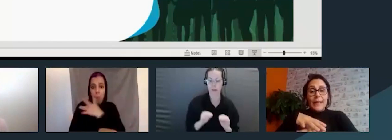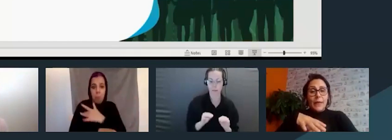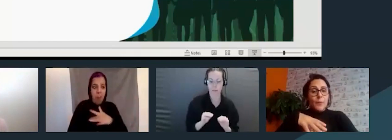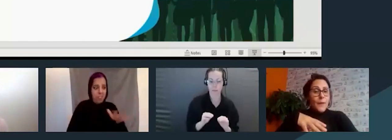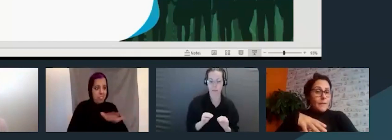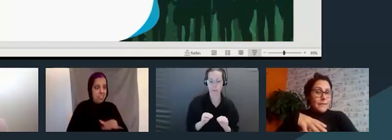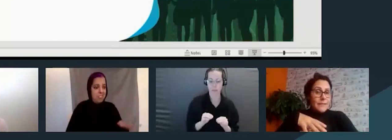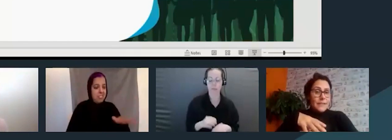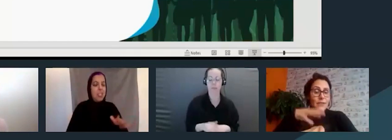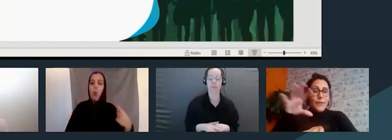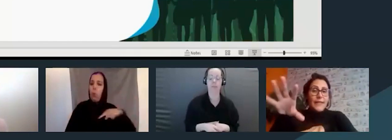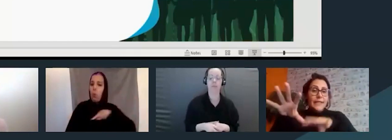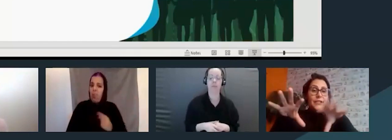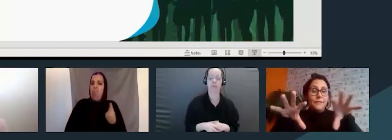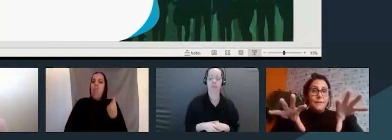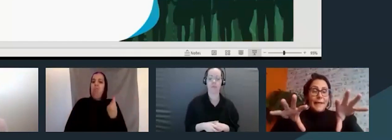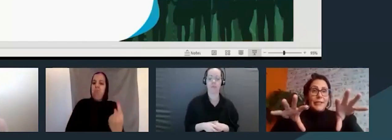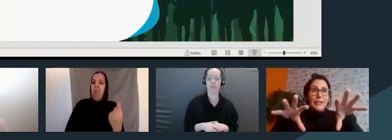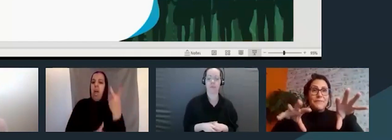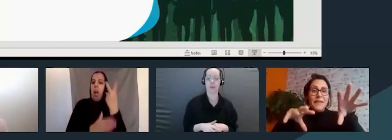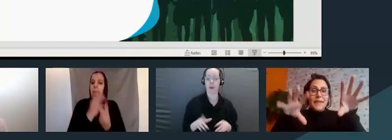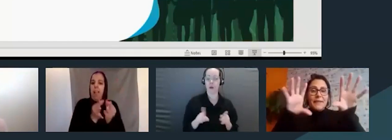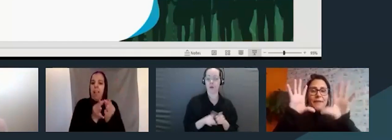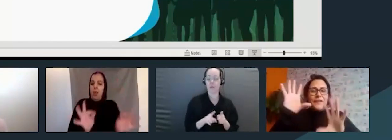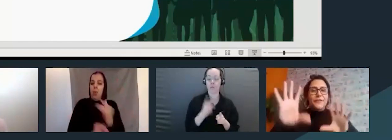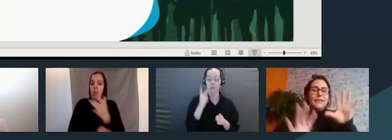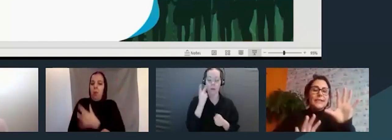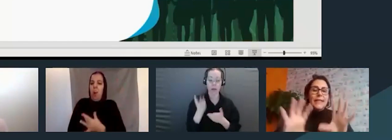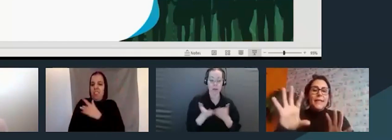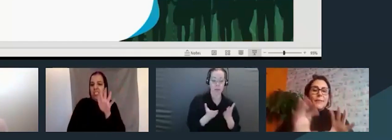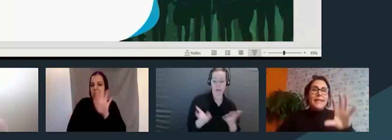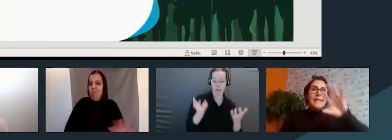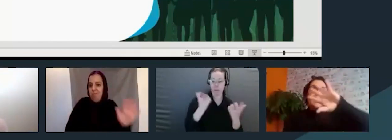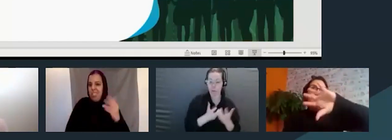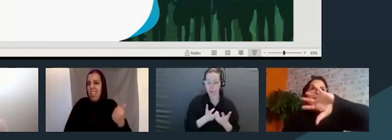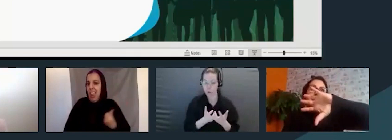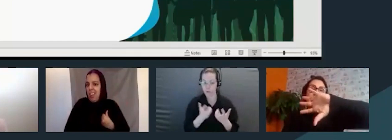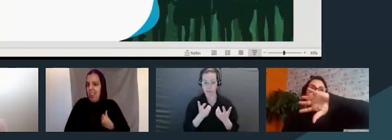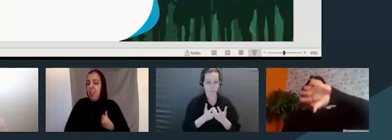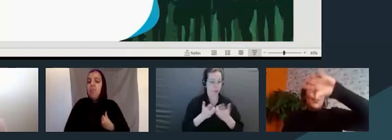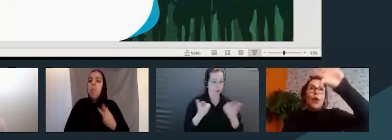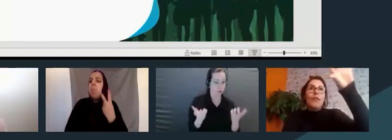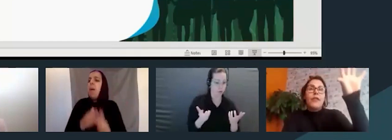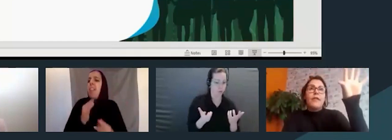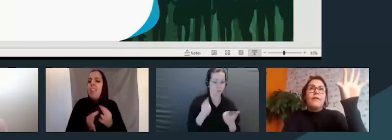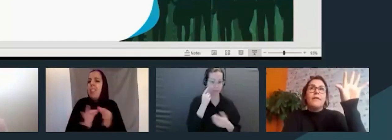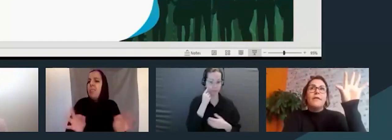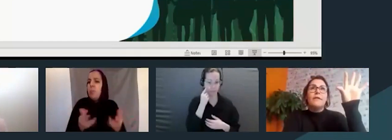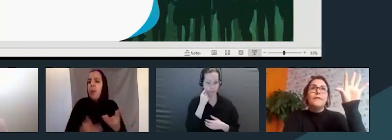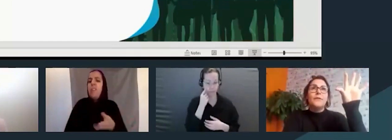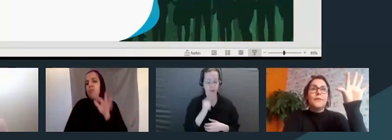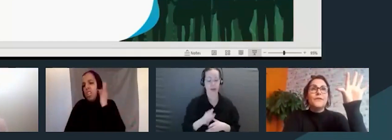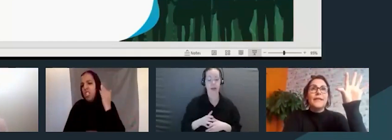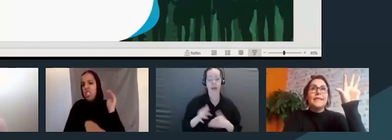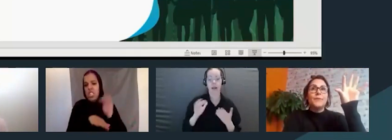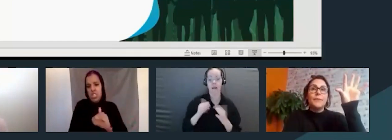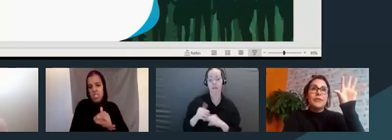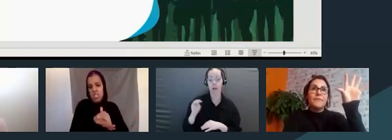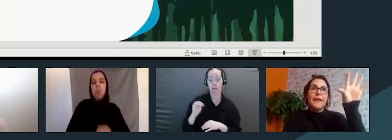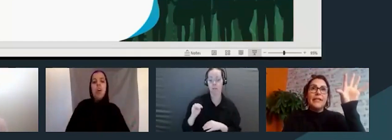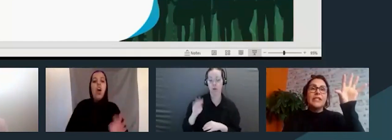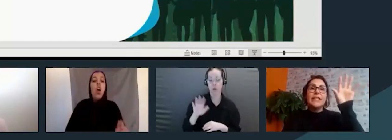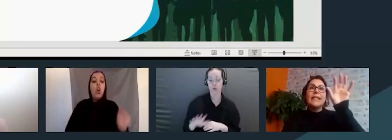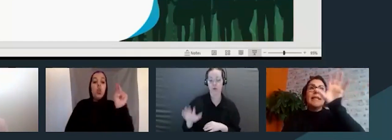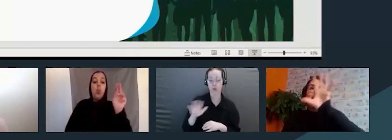et français. Pour arriver à comprendre le nord du Nouveau-Brunswick est francophone et